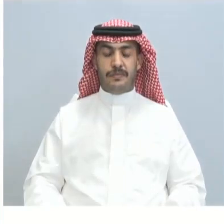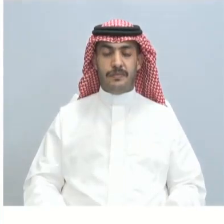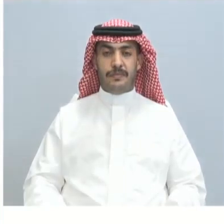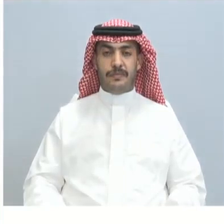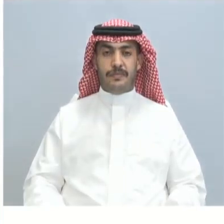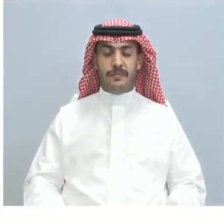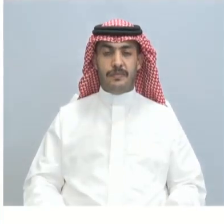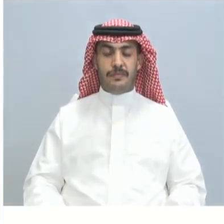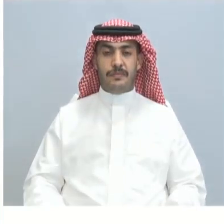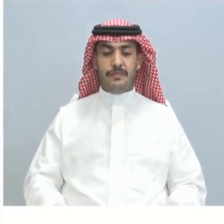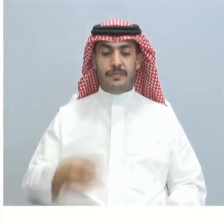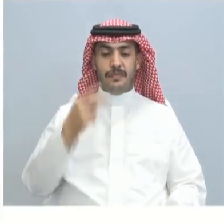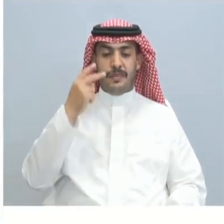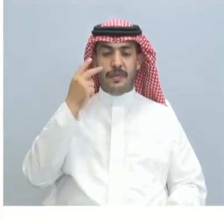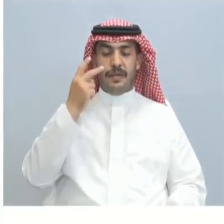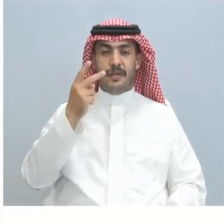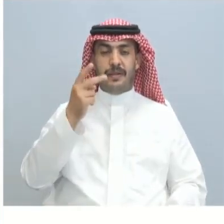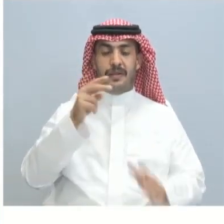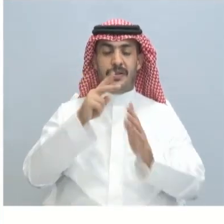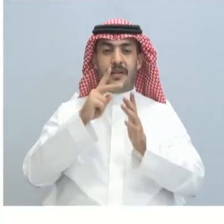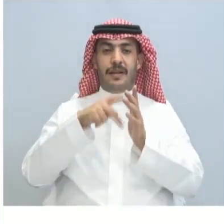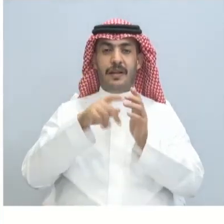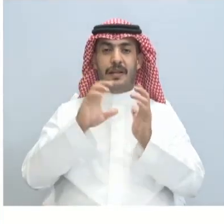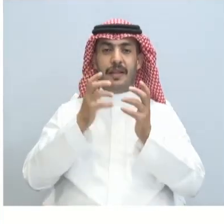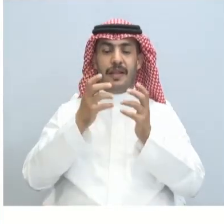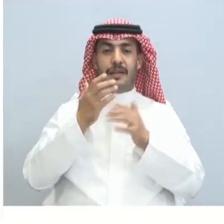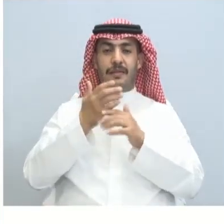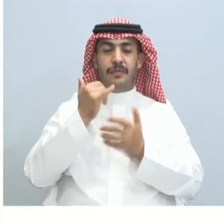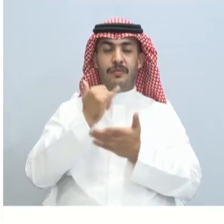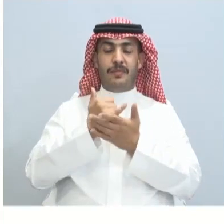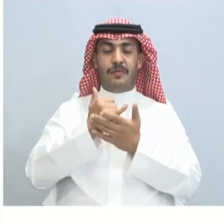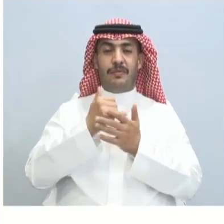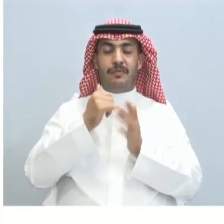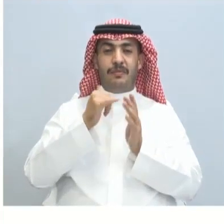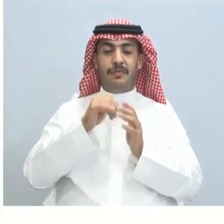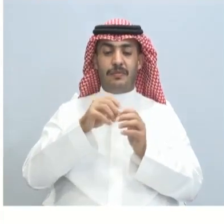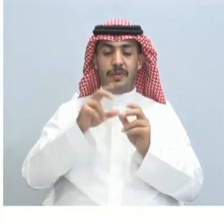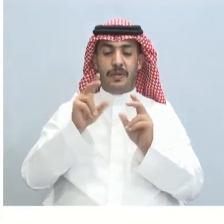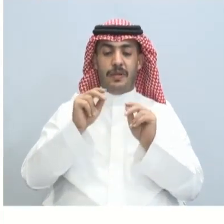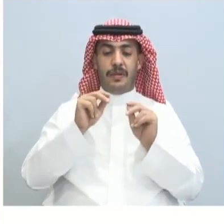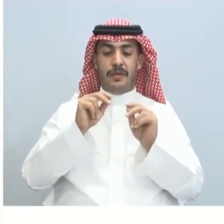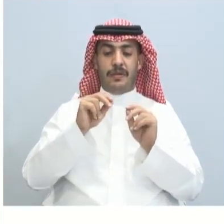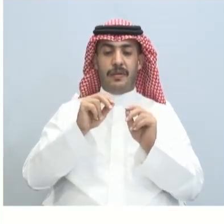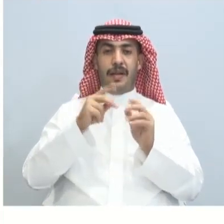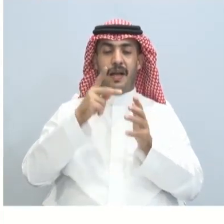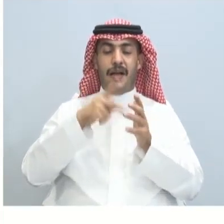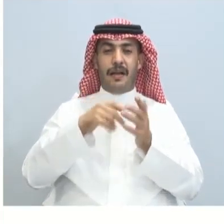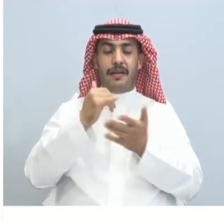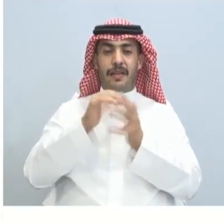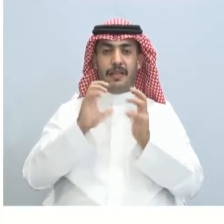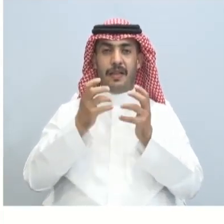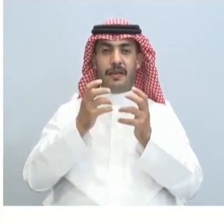القرار الاداري هو رساله كتابيه تصدر من صاحب الصلاحيه اذا صاحب الصطح يصدر قرار